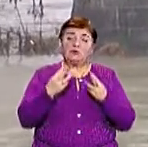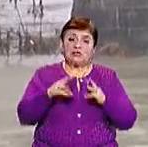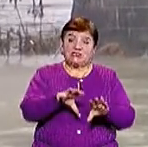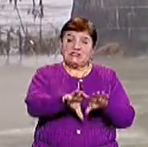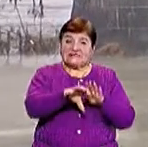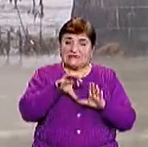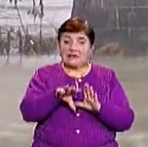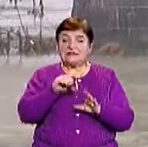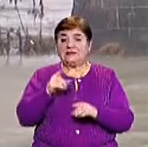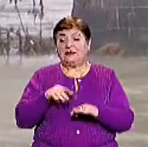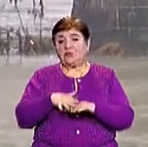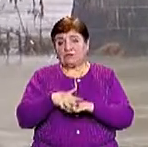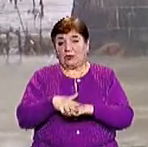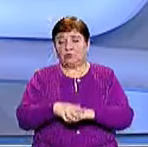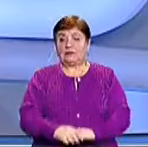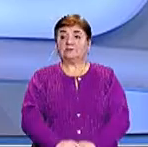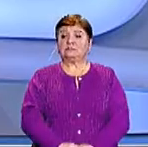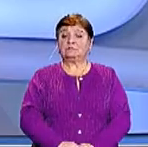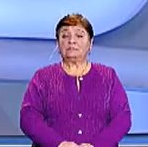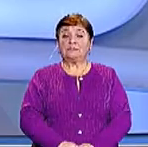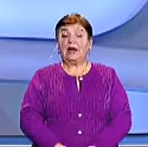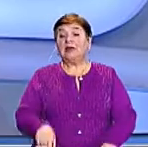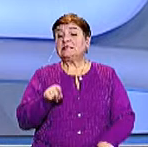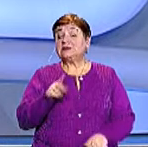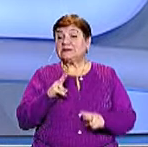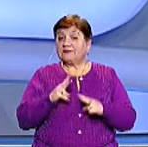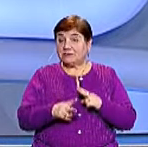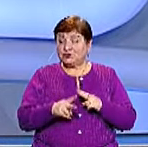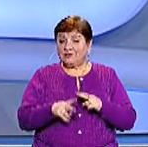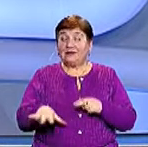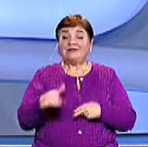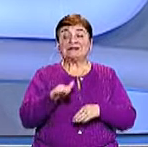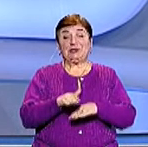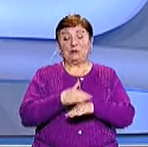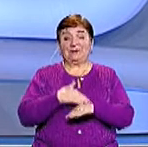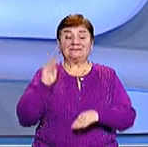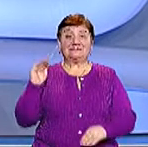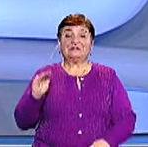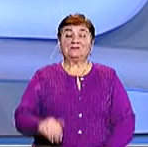станції, піротехнічні розрахунки. Цим завершуємо. На все добре.